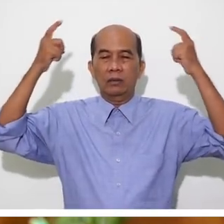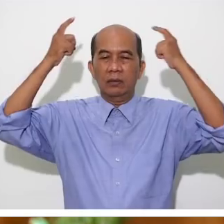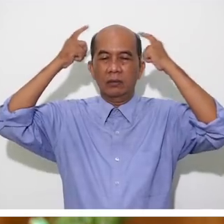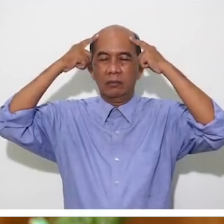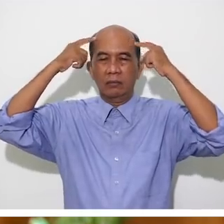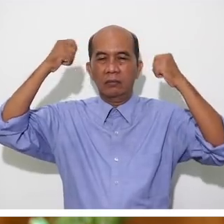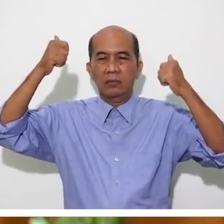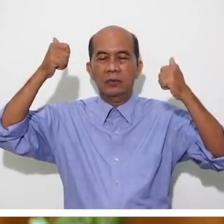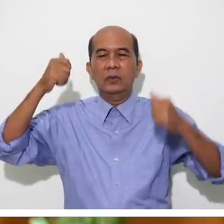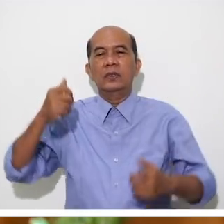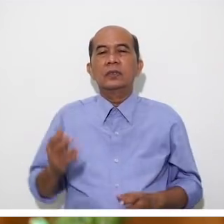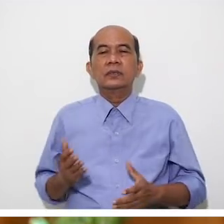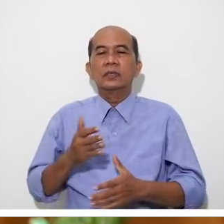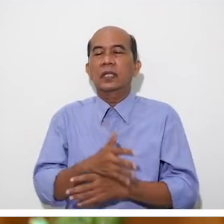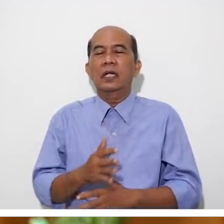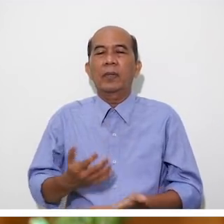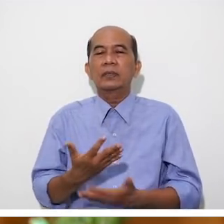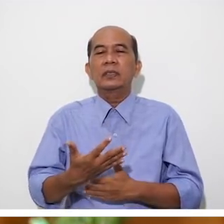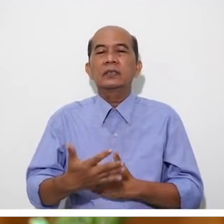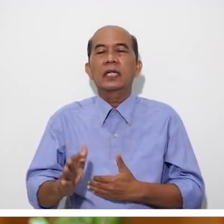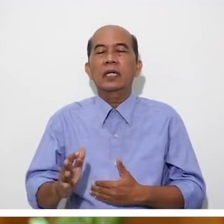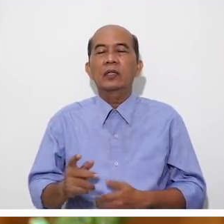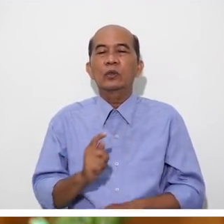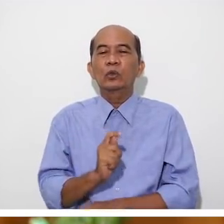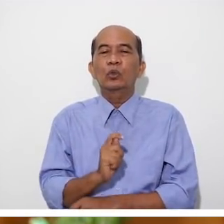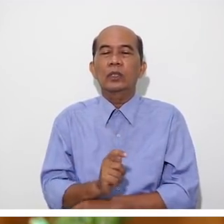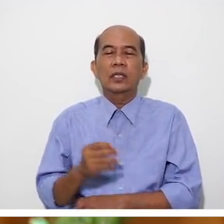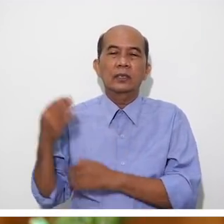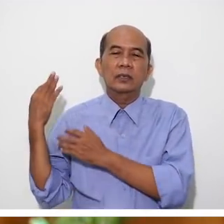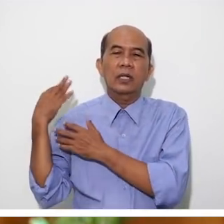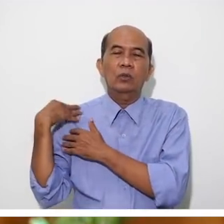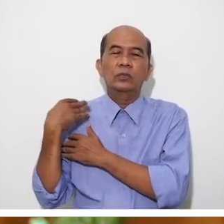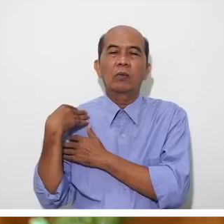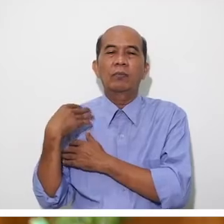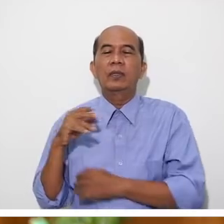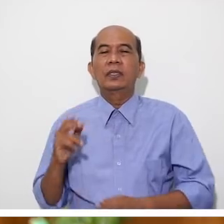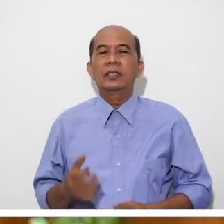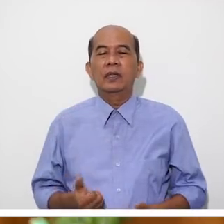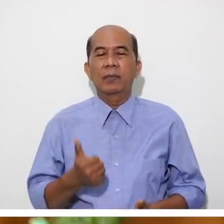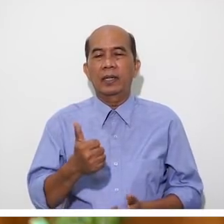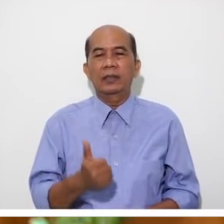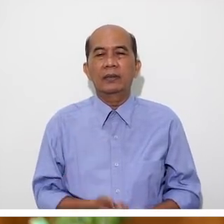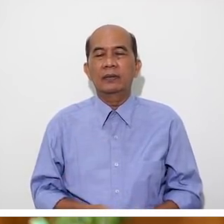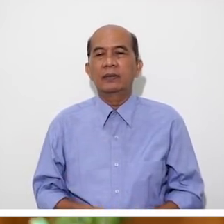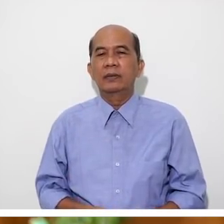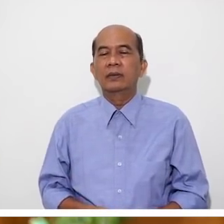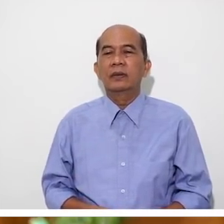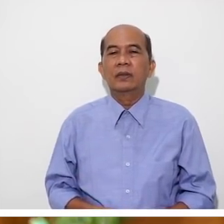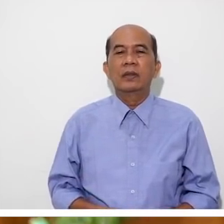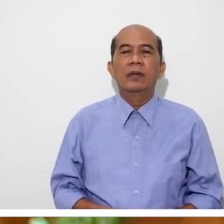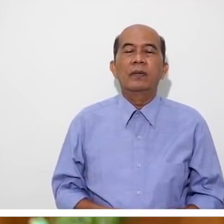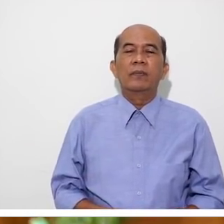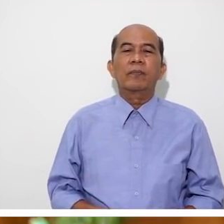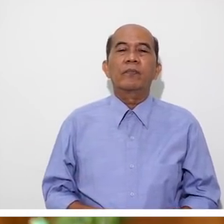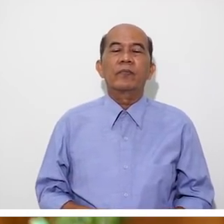kemampuan, sehingga kami dapat menyelesaikan tugas-tugas dan tanggung jawab kami dengan baik dan berhasil. Tuhan, pakai kami